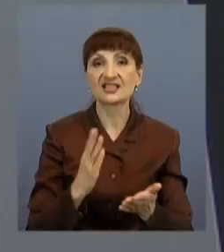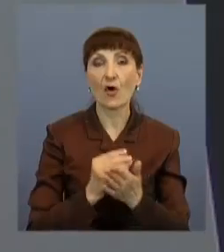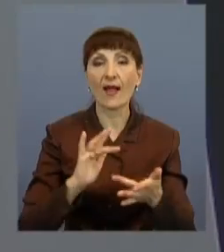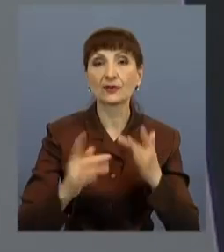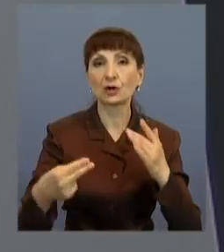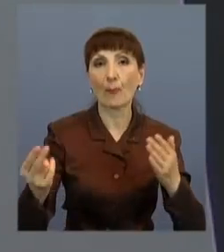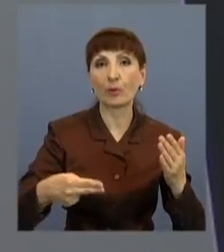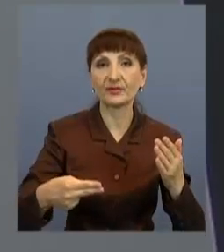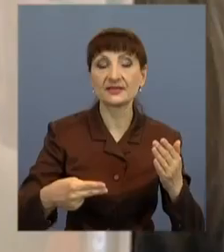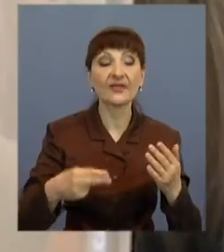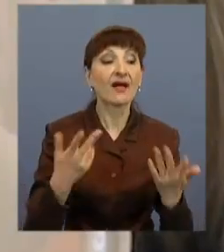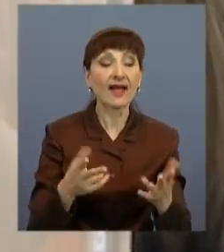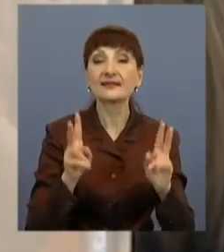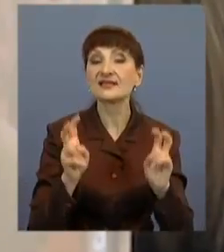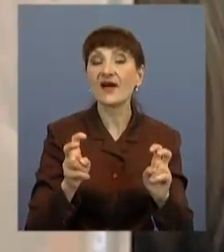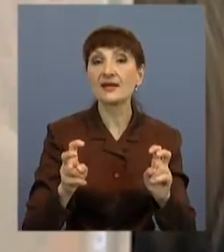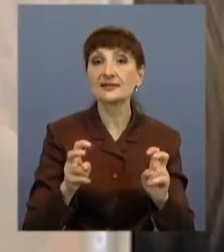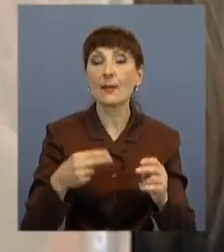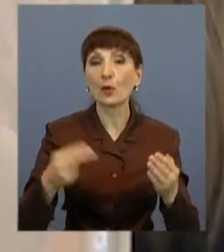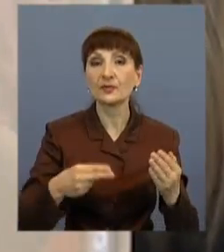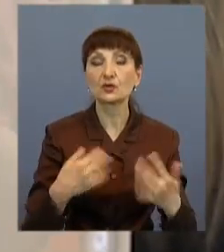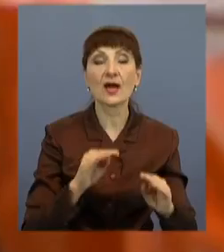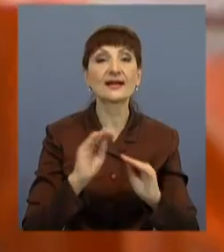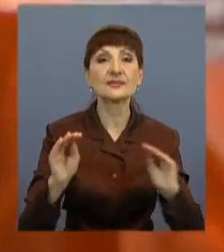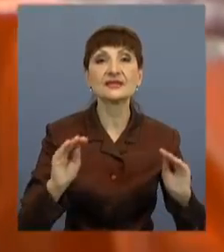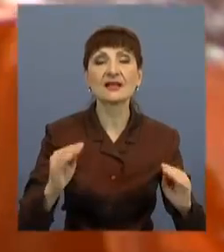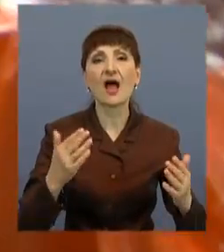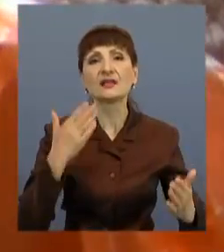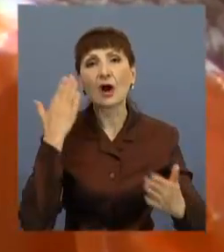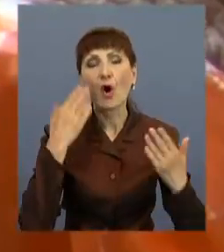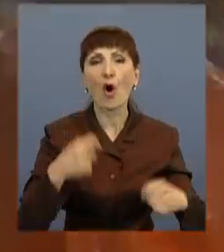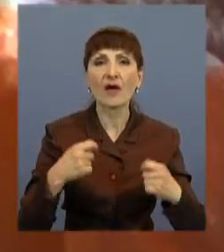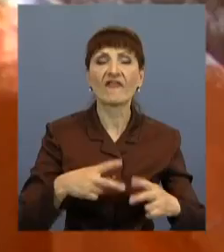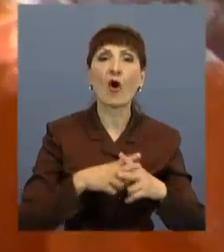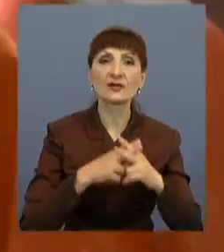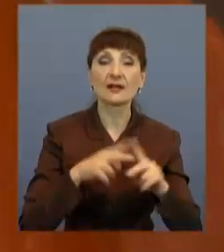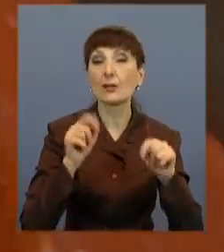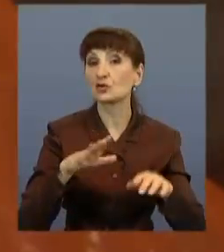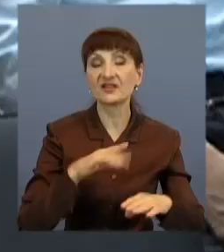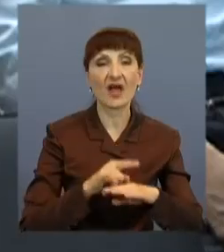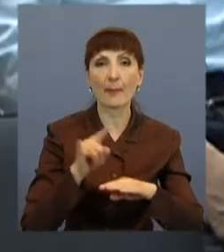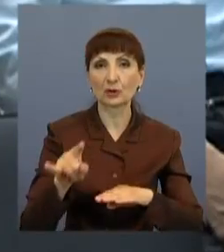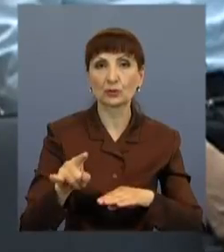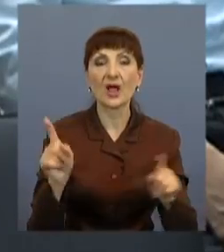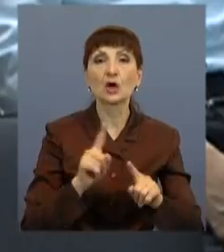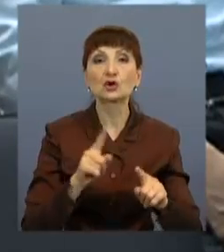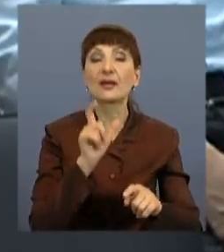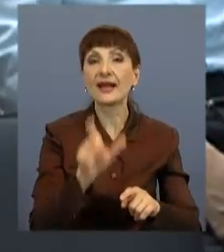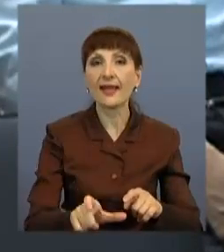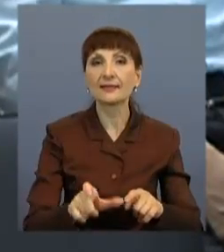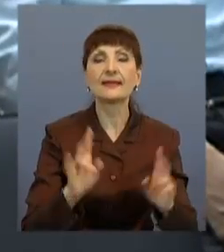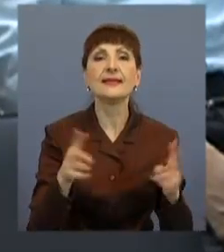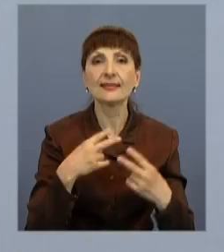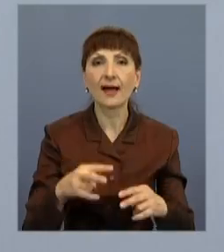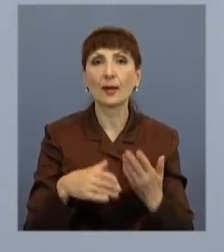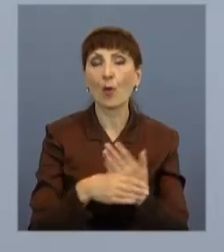подпись. Предполагается, что так называемые ПОДы разместятся в торгово-развлекательных центрах, вокзалах и, возможно, в аэропорту. Для того, чтобы клиенту не